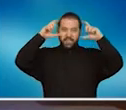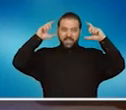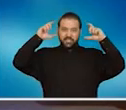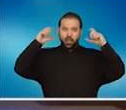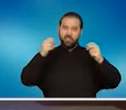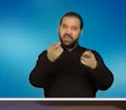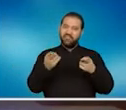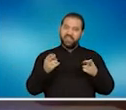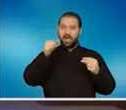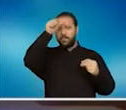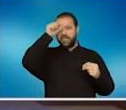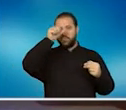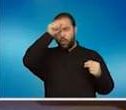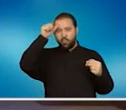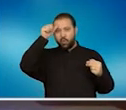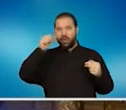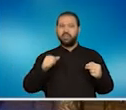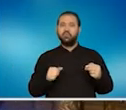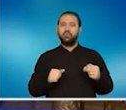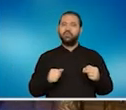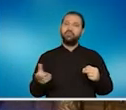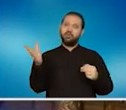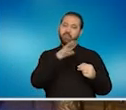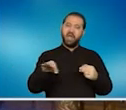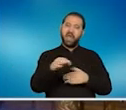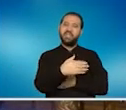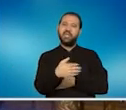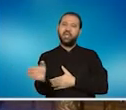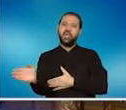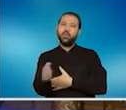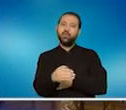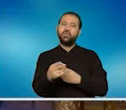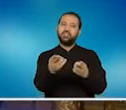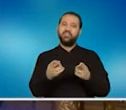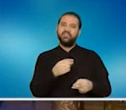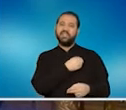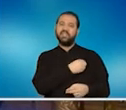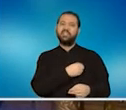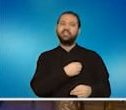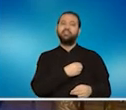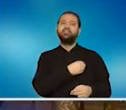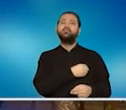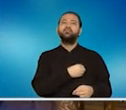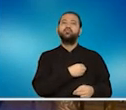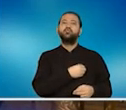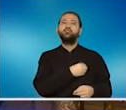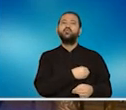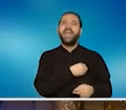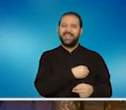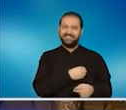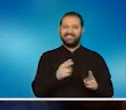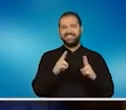Arhiepiscopie, deci intră mitropolitul, și pe altă ușă intră studenții și se